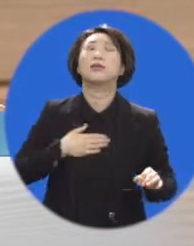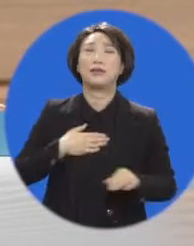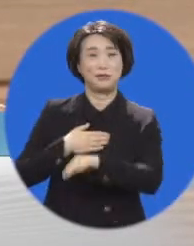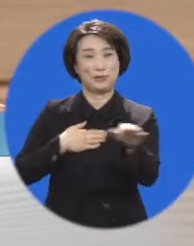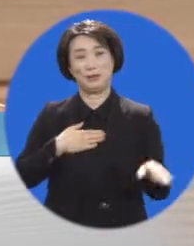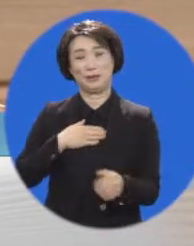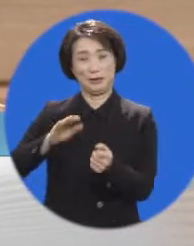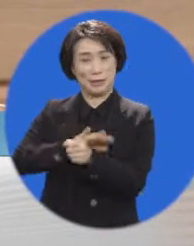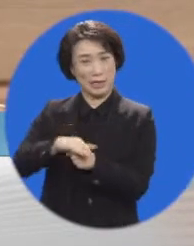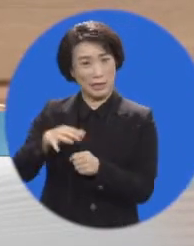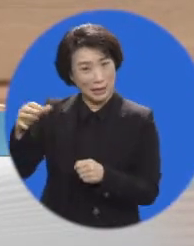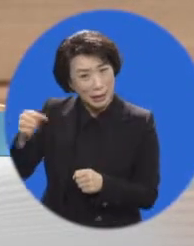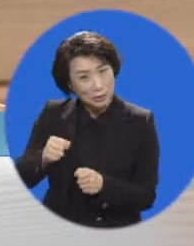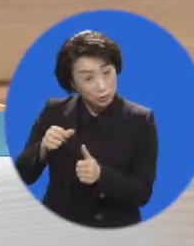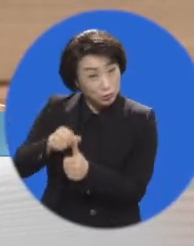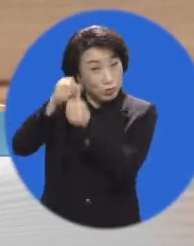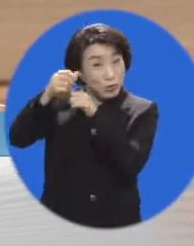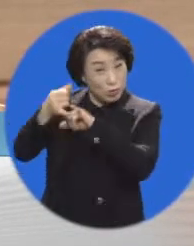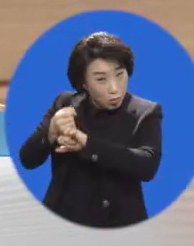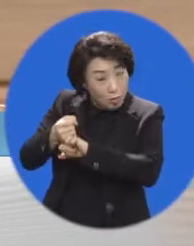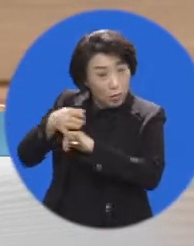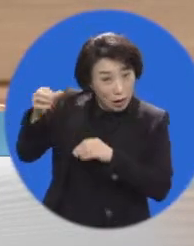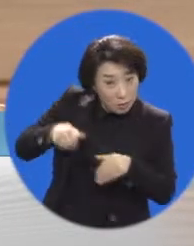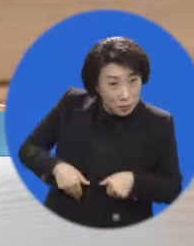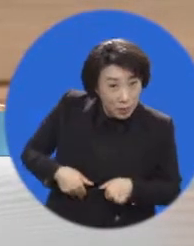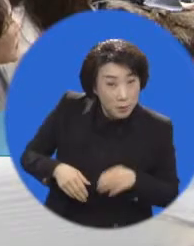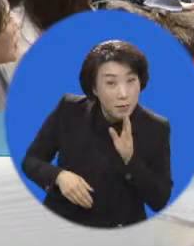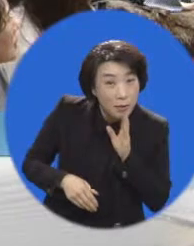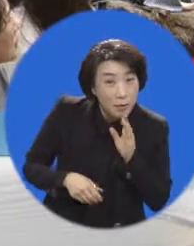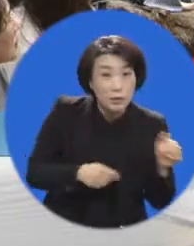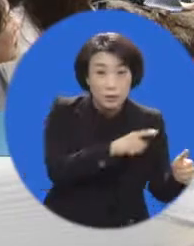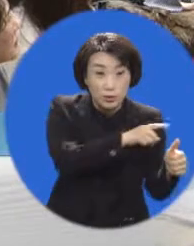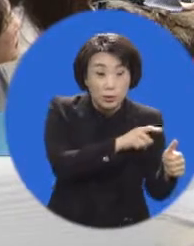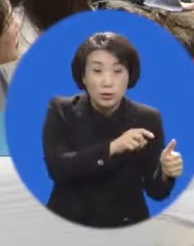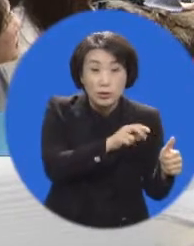있을지언정 죽이는 미움이 없어서는 안 된다.